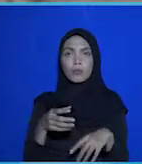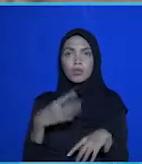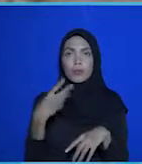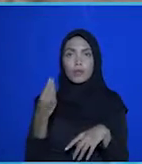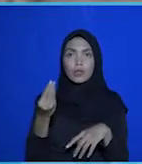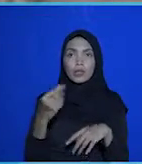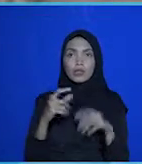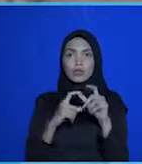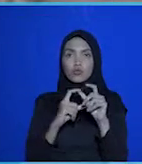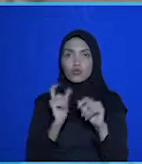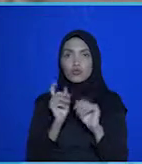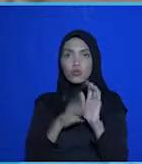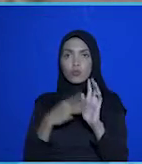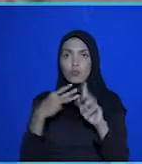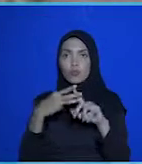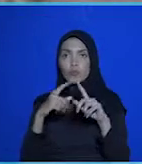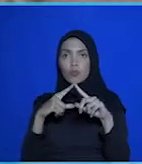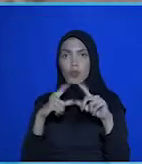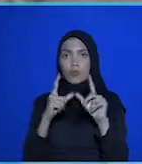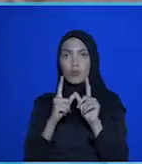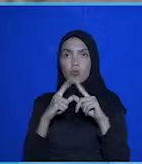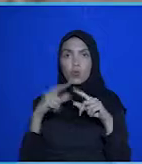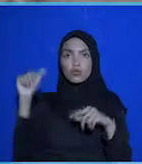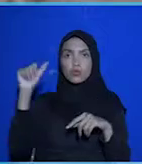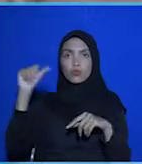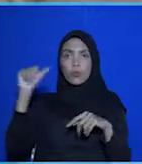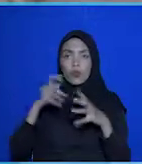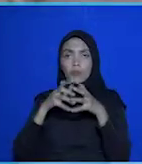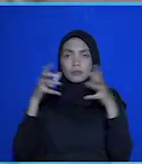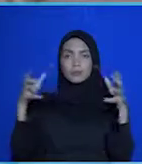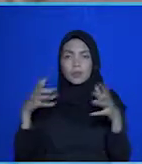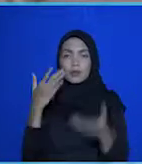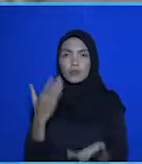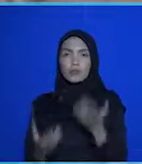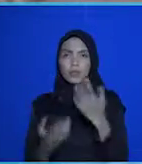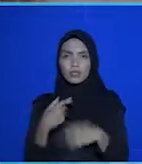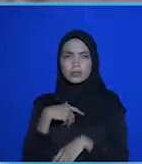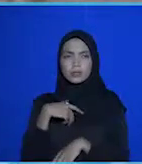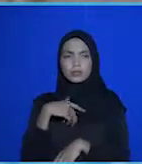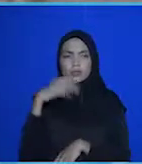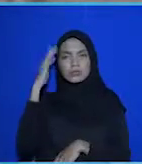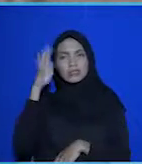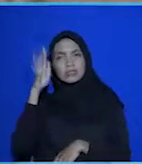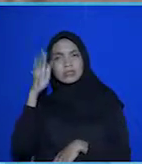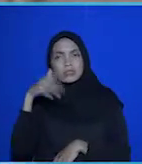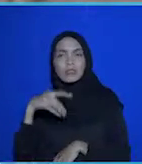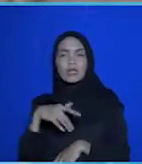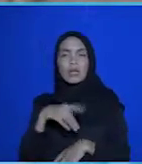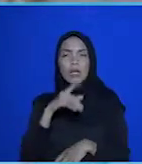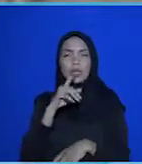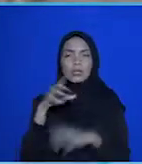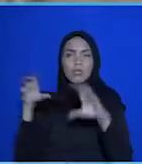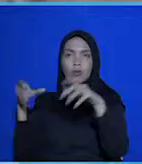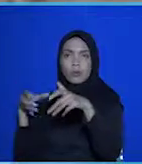Kabupaten Sumbawa Besar itu yang terdampak, walaupun dari sisi apa besaran magnitude